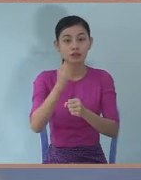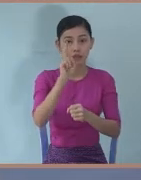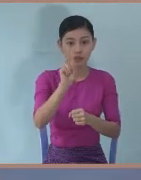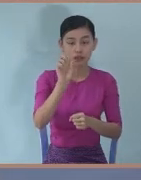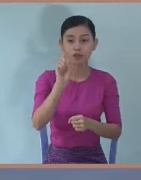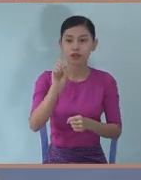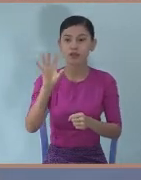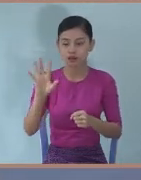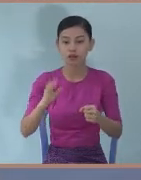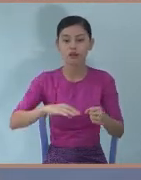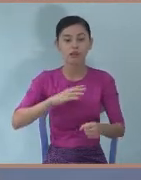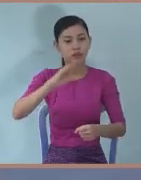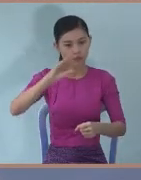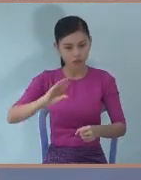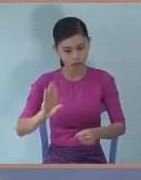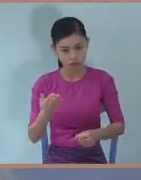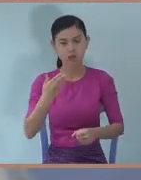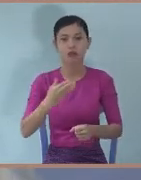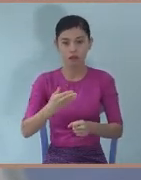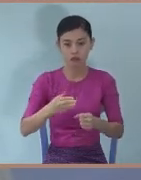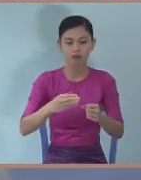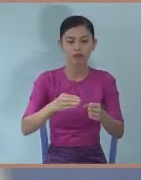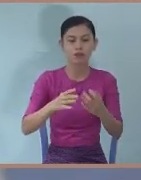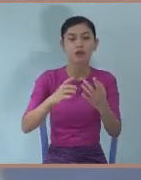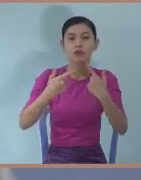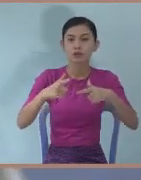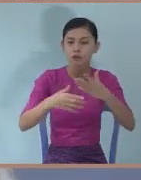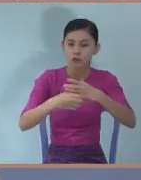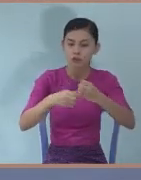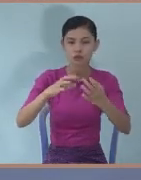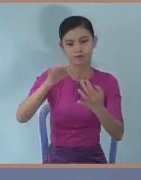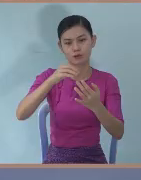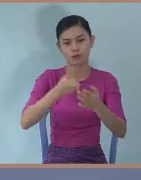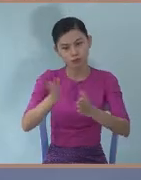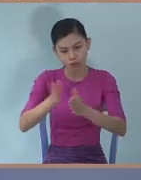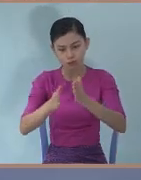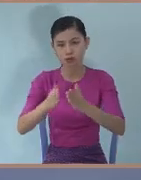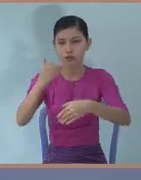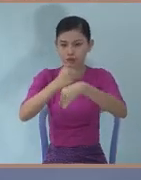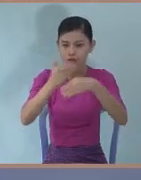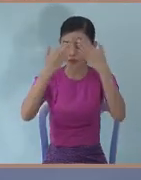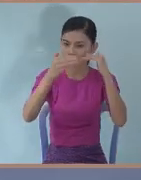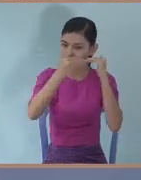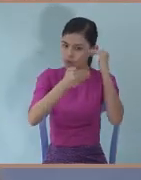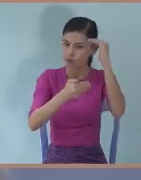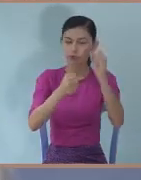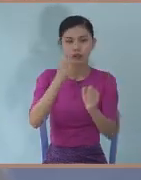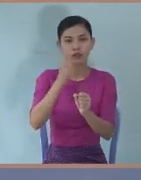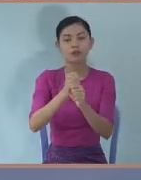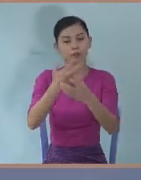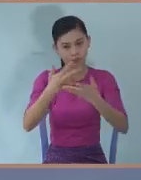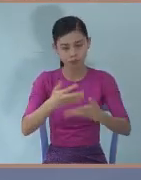ခဲ့တဲ့2016လေးကတော့ကျွန်တော်ပြင်ဆင်ခဲ့တာလူငယ်တွေကိုလည်းကျွန်တော်တို့တင်ပန်းနေလို့တဲ့ပြောပါကျွန်တော်တို့ရွေးကောက်ပွဲအောင်နိုင်ရေးအတွက်ကိုကိုယ်စီ